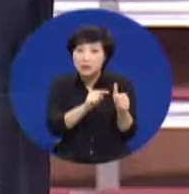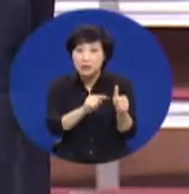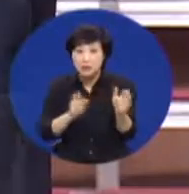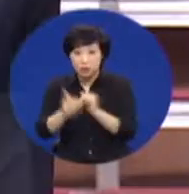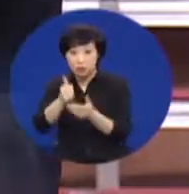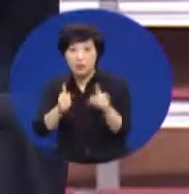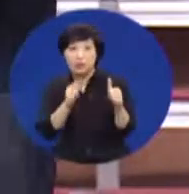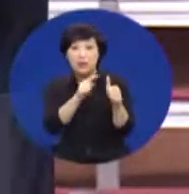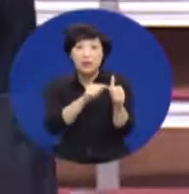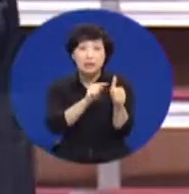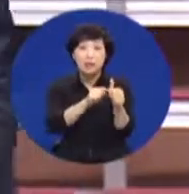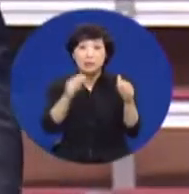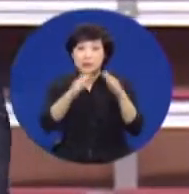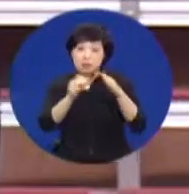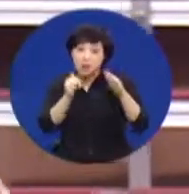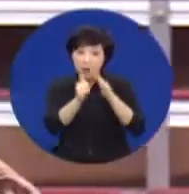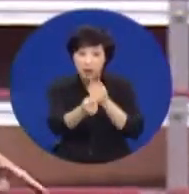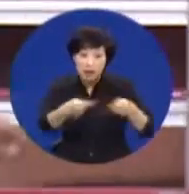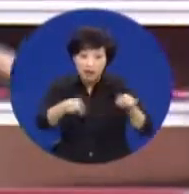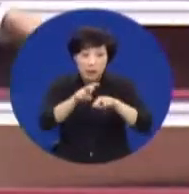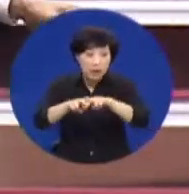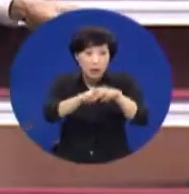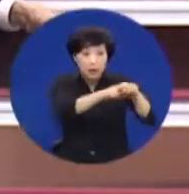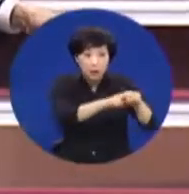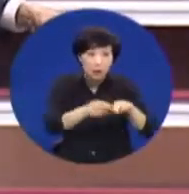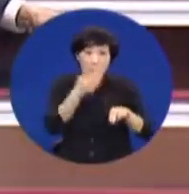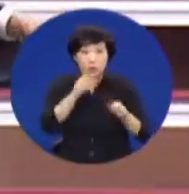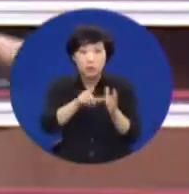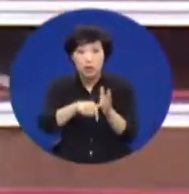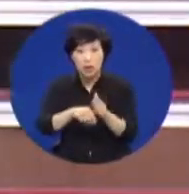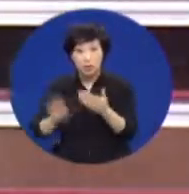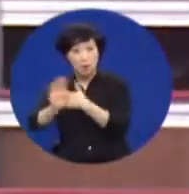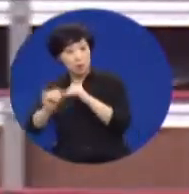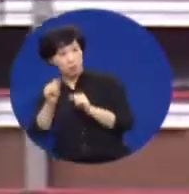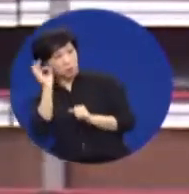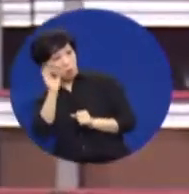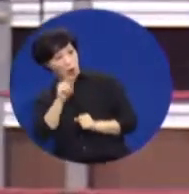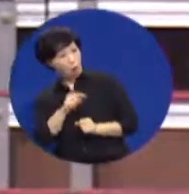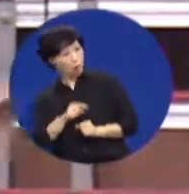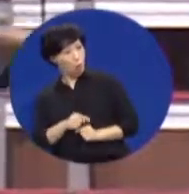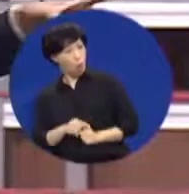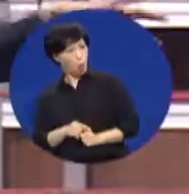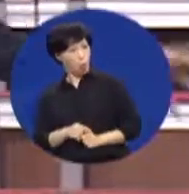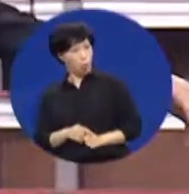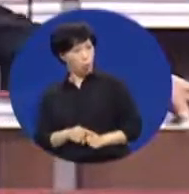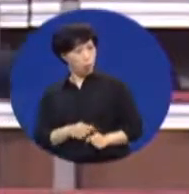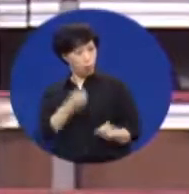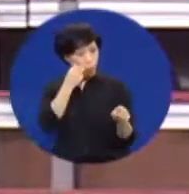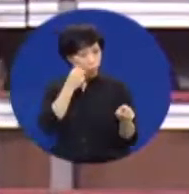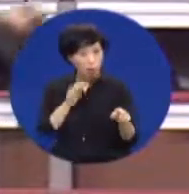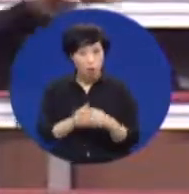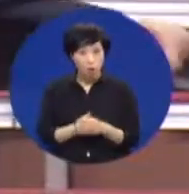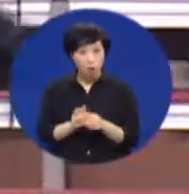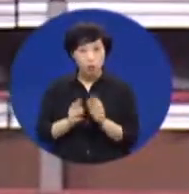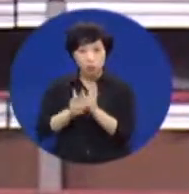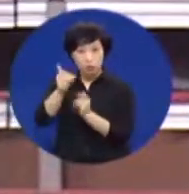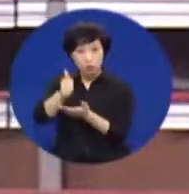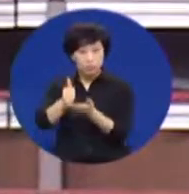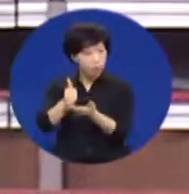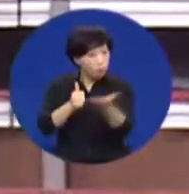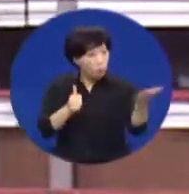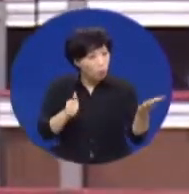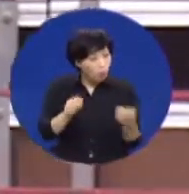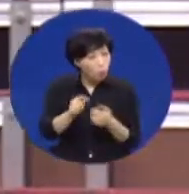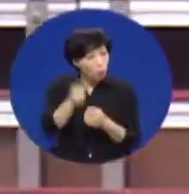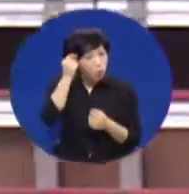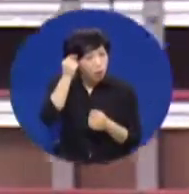하니까 바리새인들이 아니야 야 너희 선생님은 어떻게 또 저런 유대인들의 세금 막 받았다가